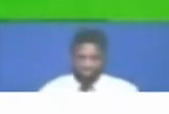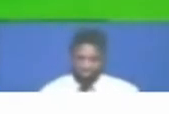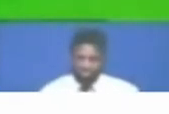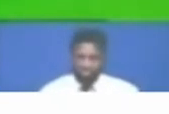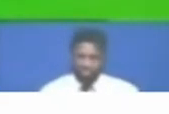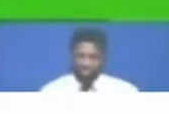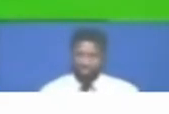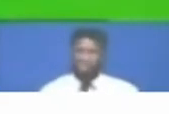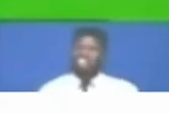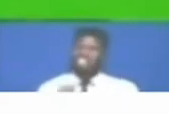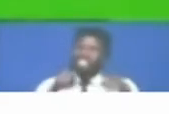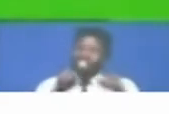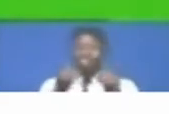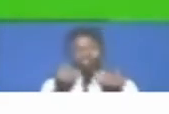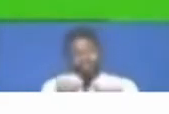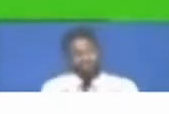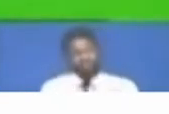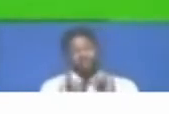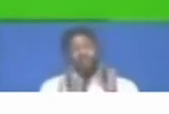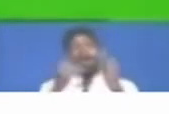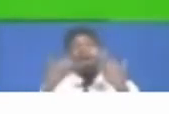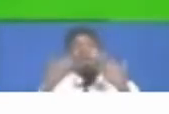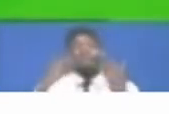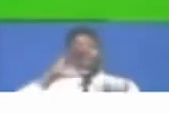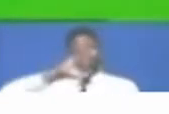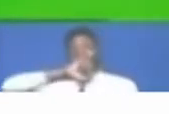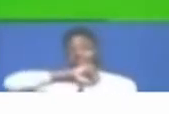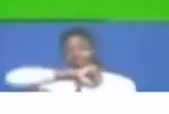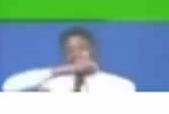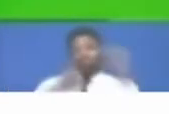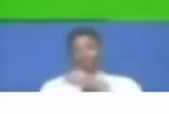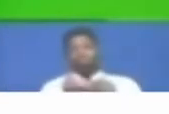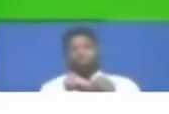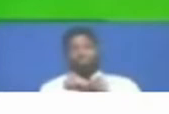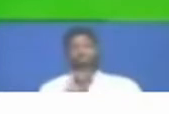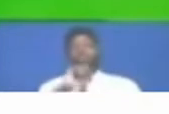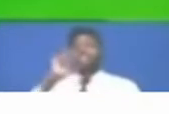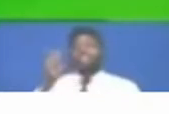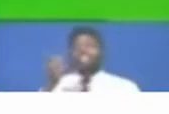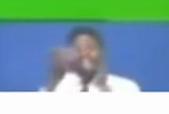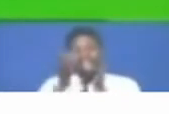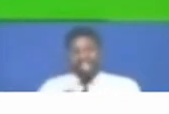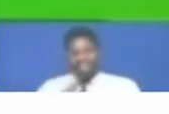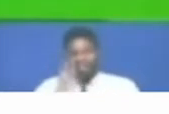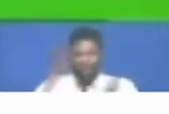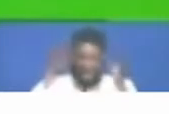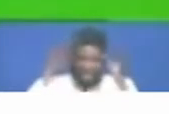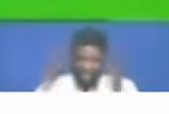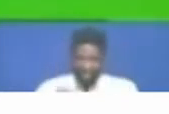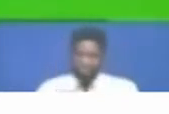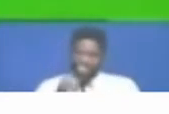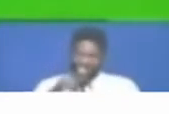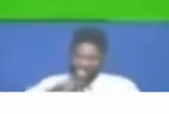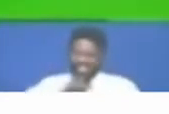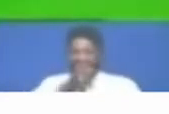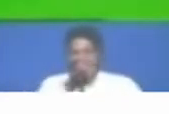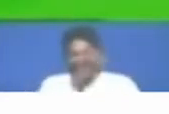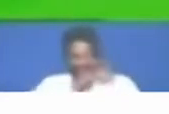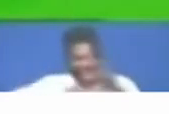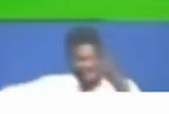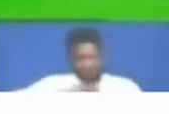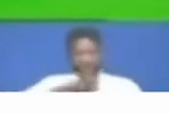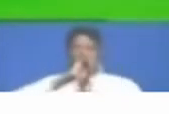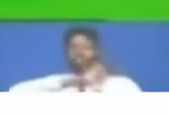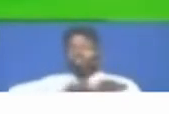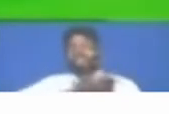kwa kujaribu kupendua ili uamuzi wa Kenya. Anafanya hivyo bila